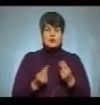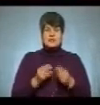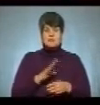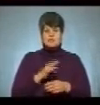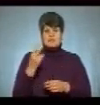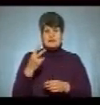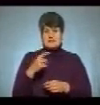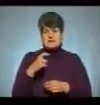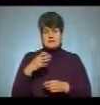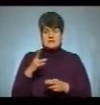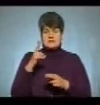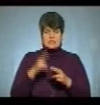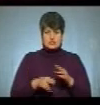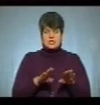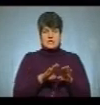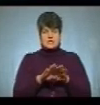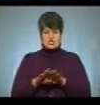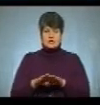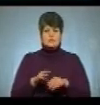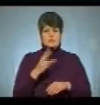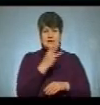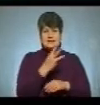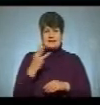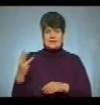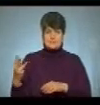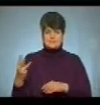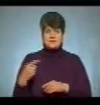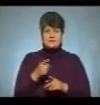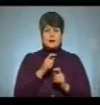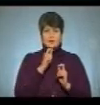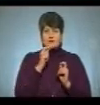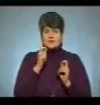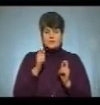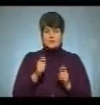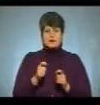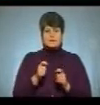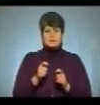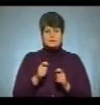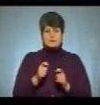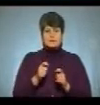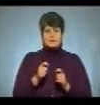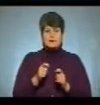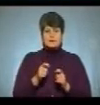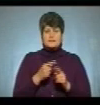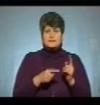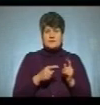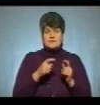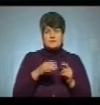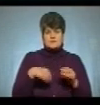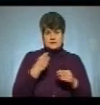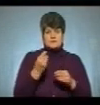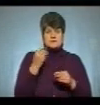хвилин, завершилась нічиєю 3-3. Вони контролювали перші 5 хвилин, а потім ми перехопили ініціативу. І забили їм 3,